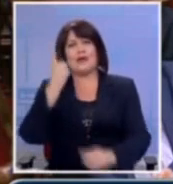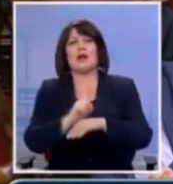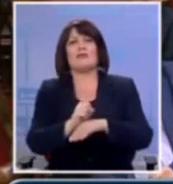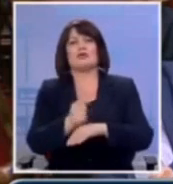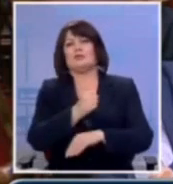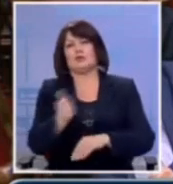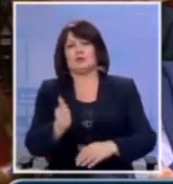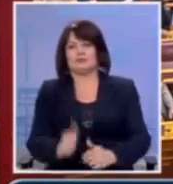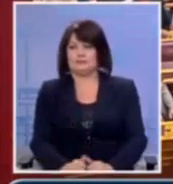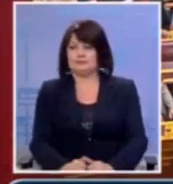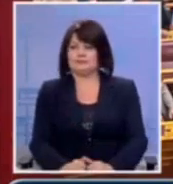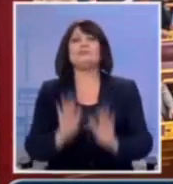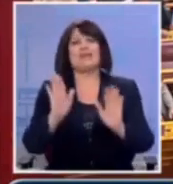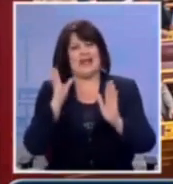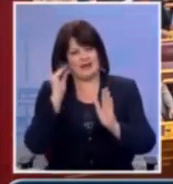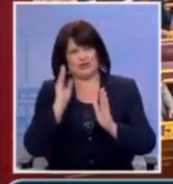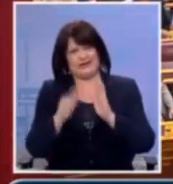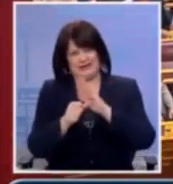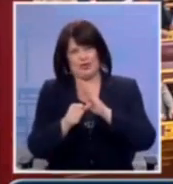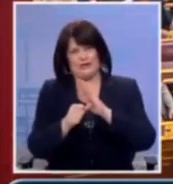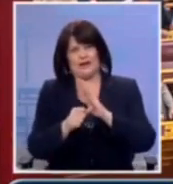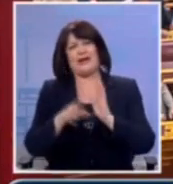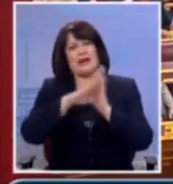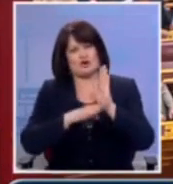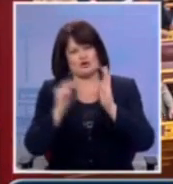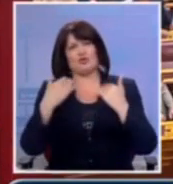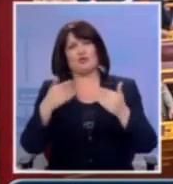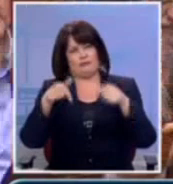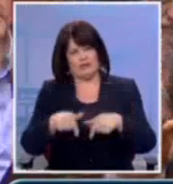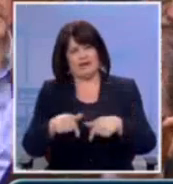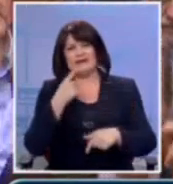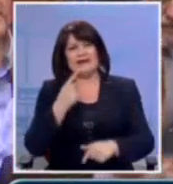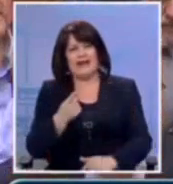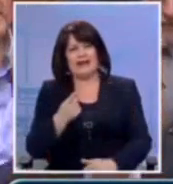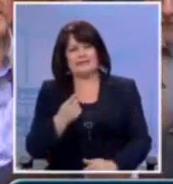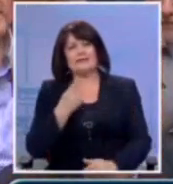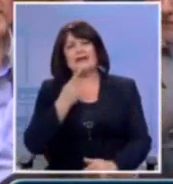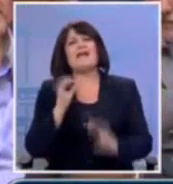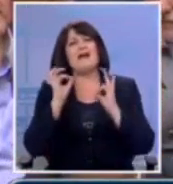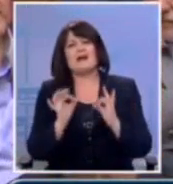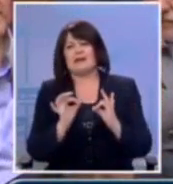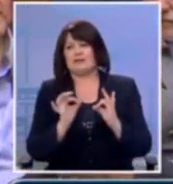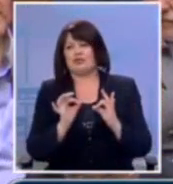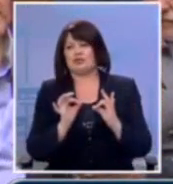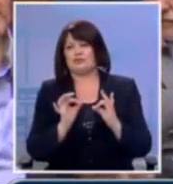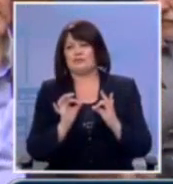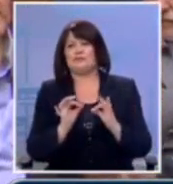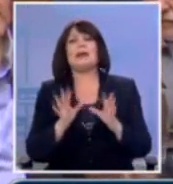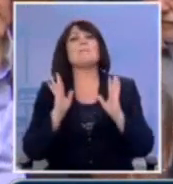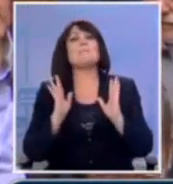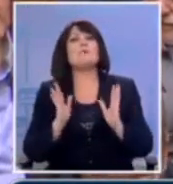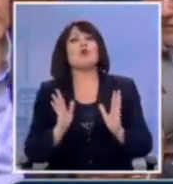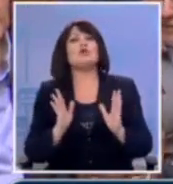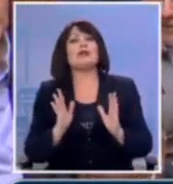λεπτό. Πρόεδρε, ο κανονισμός της Βουλής προσδιορίζει επακριβώς πότε και